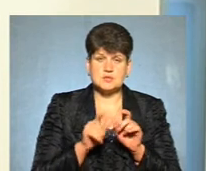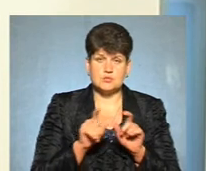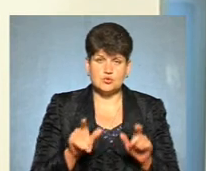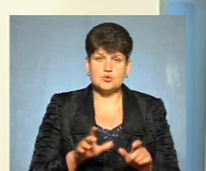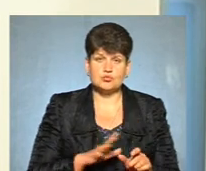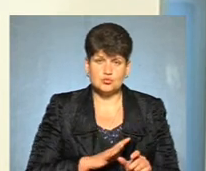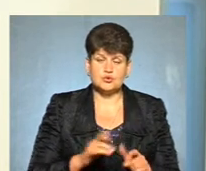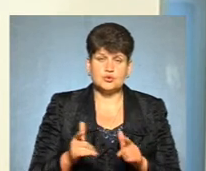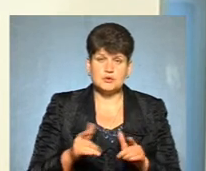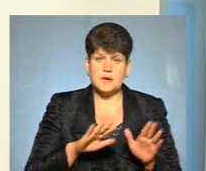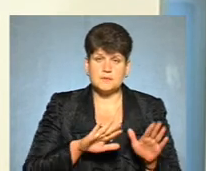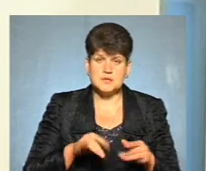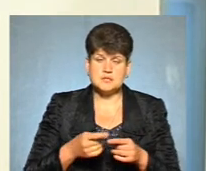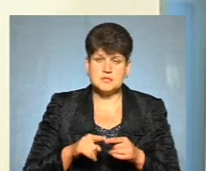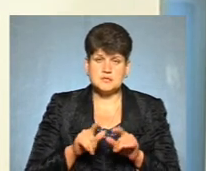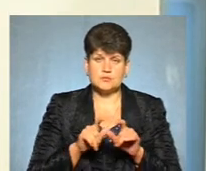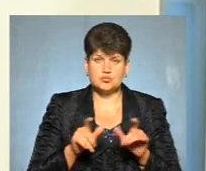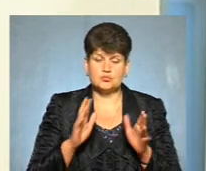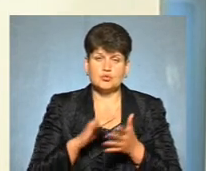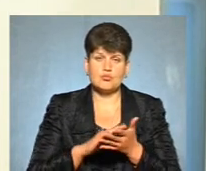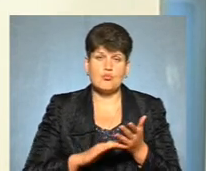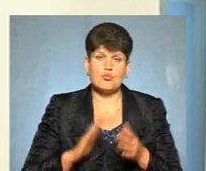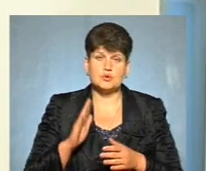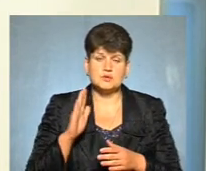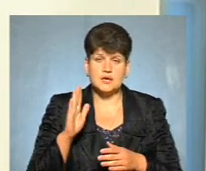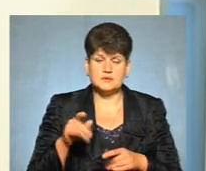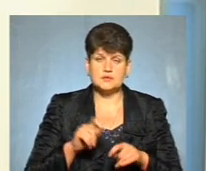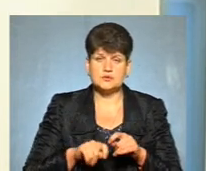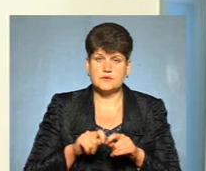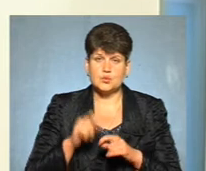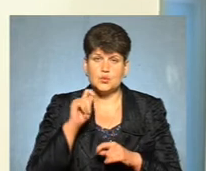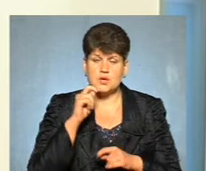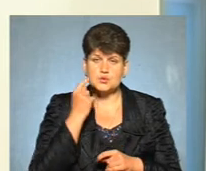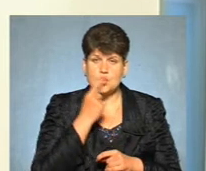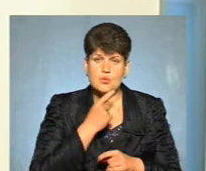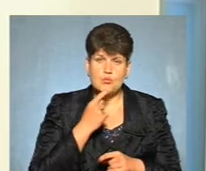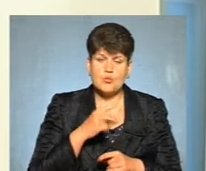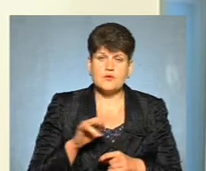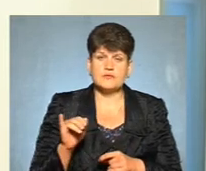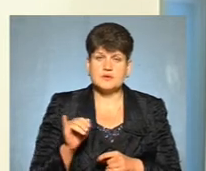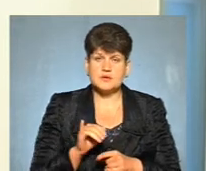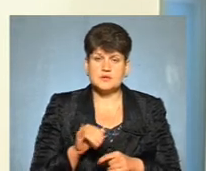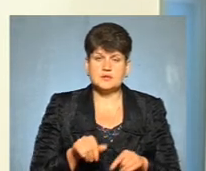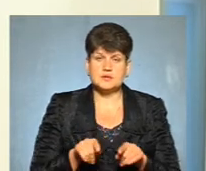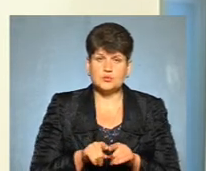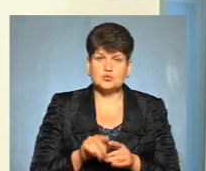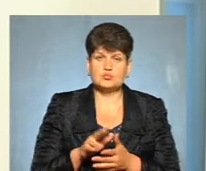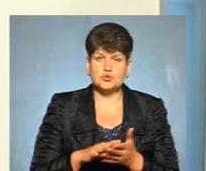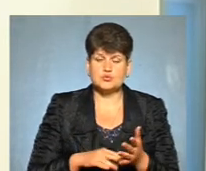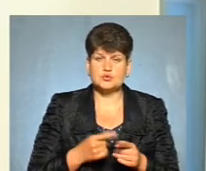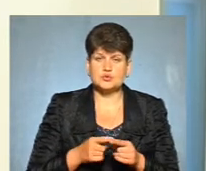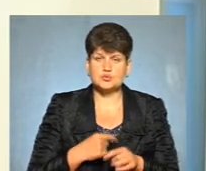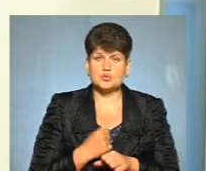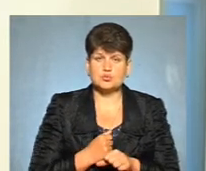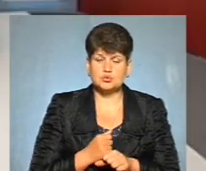готові, і тих 16 пунктів будуть далі під час тестування з української мови також продовжувати цю роботу і